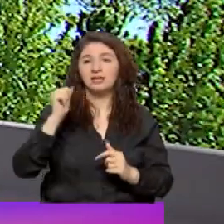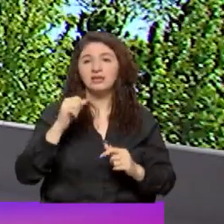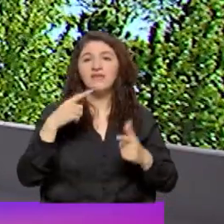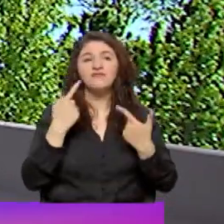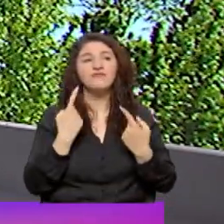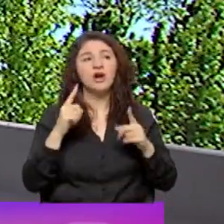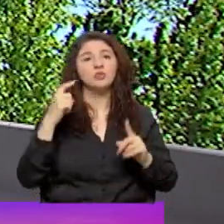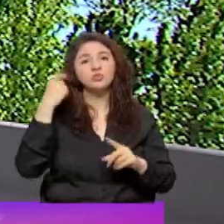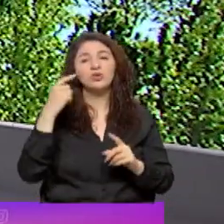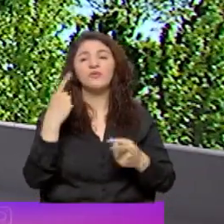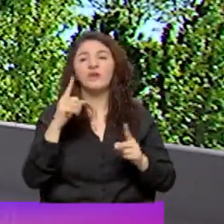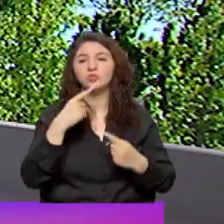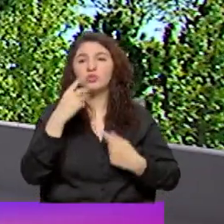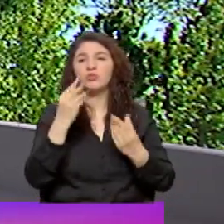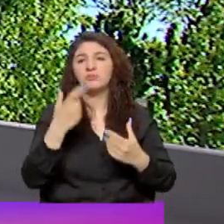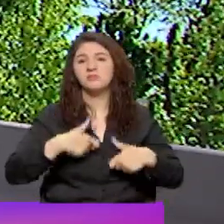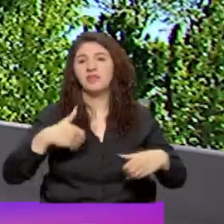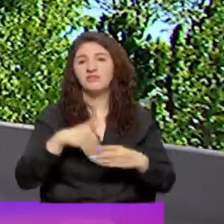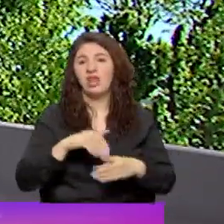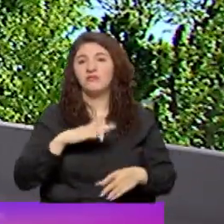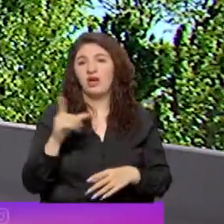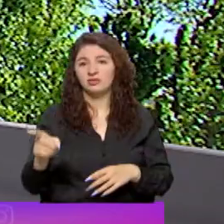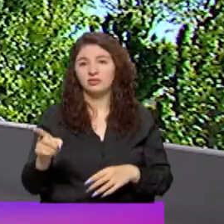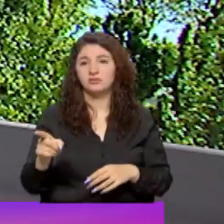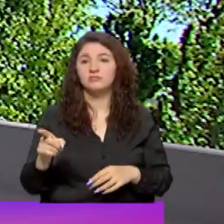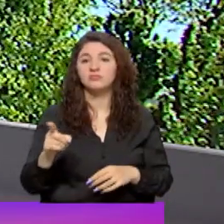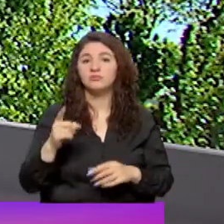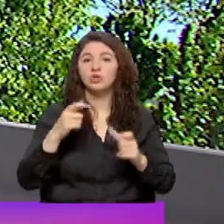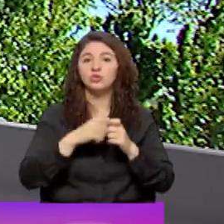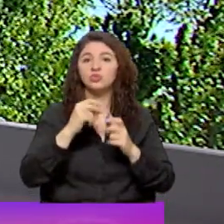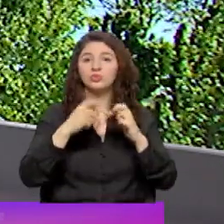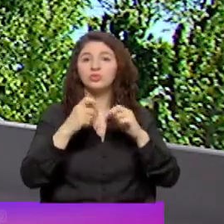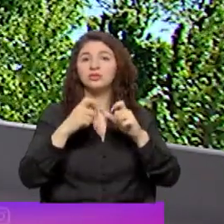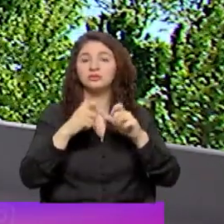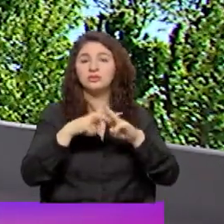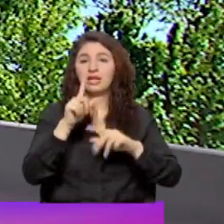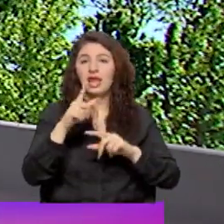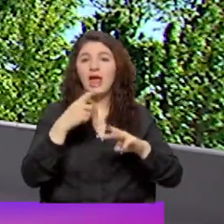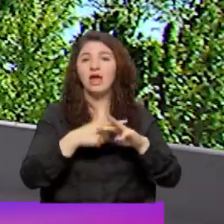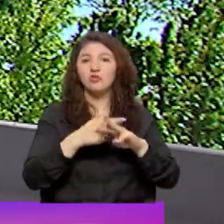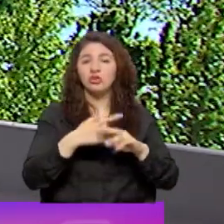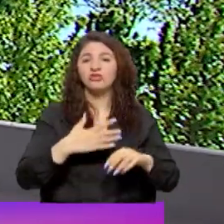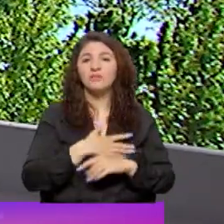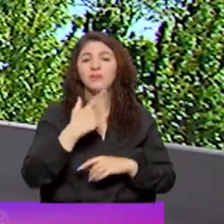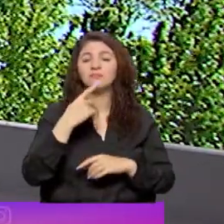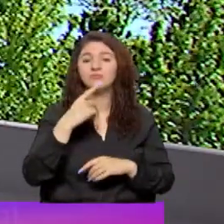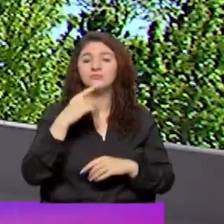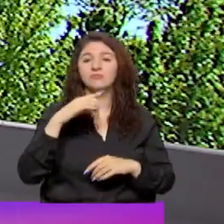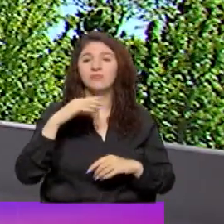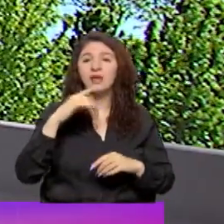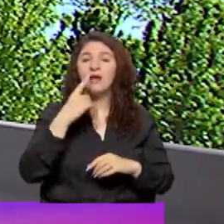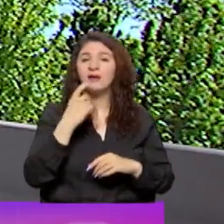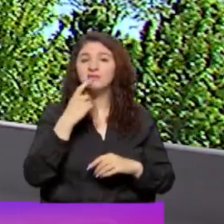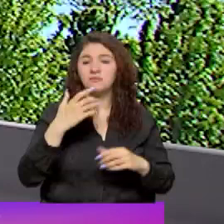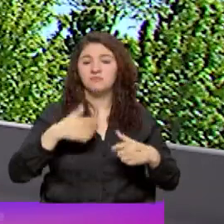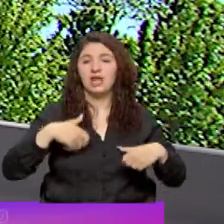farklı Düşünen ve farklı söylemler olan bir milletvekili vardı Gürsel Erol Elazığ Milletvekili çok çarpıcı bir